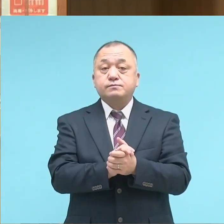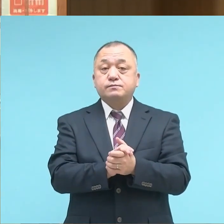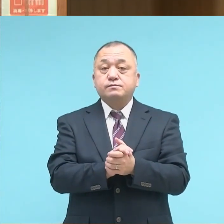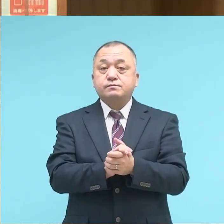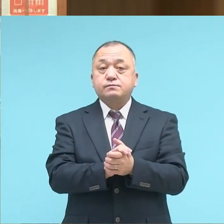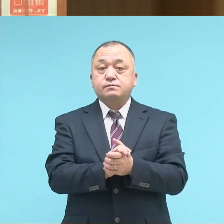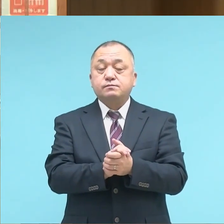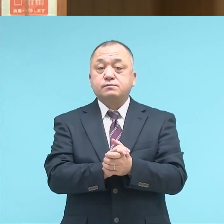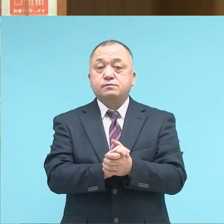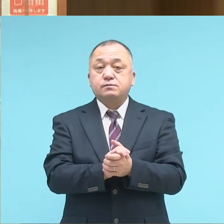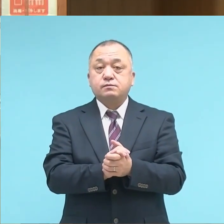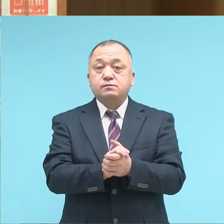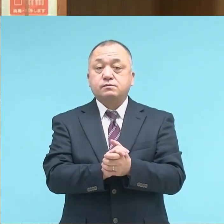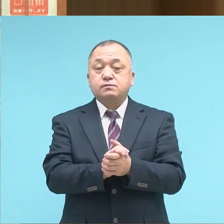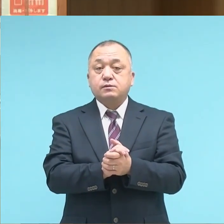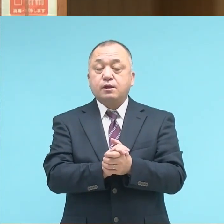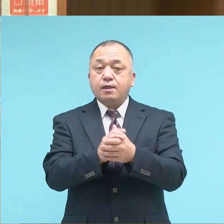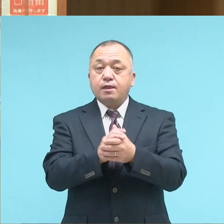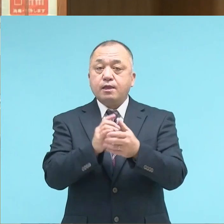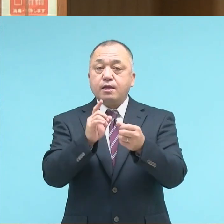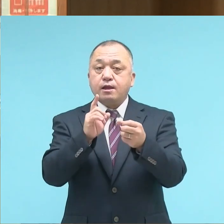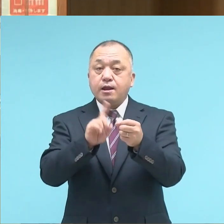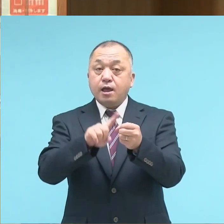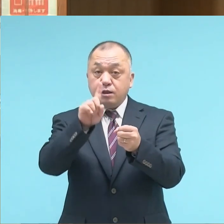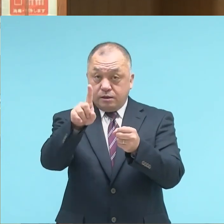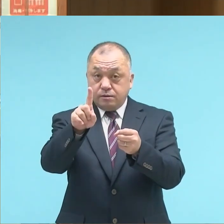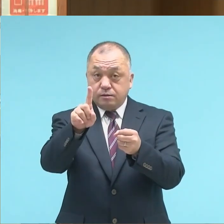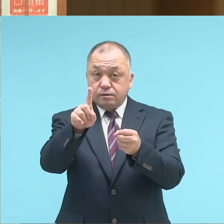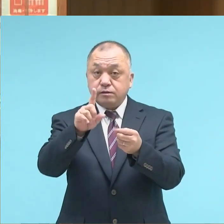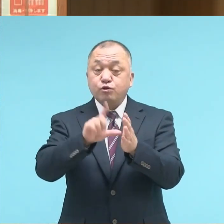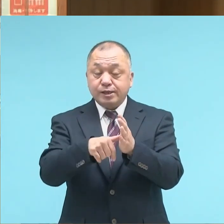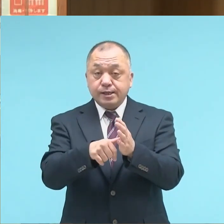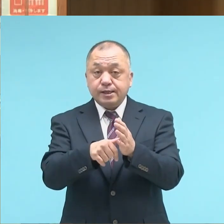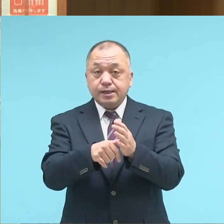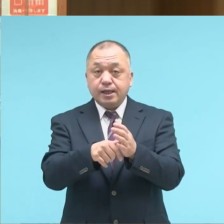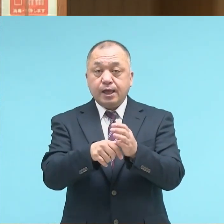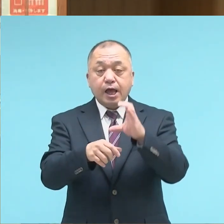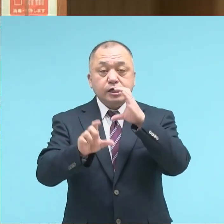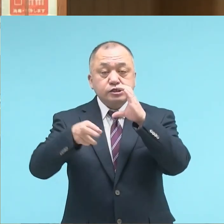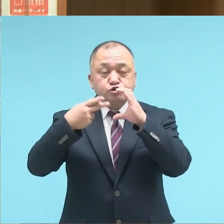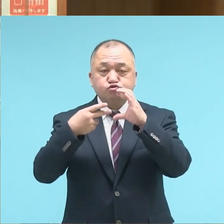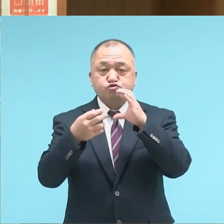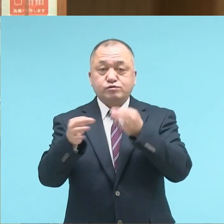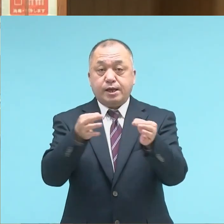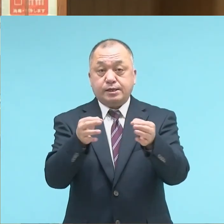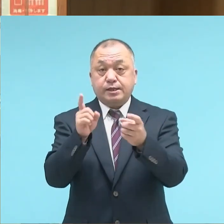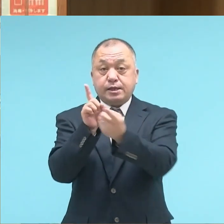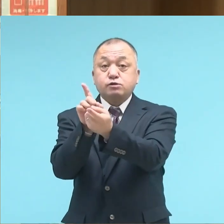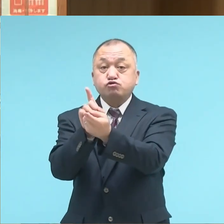年をまたいで要請すると飲食店に対する